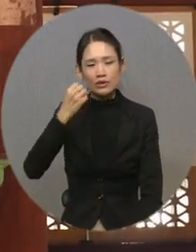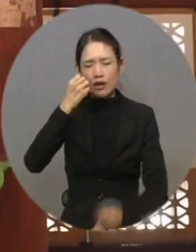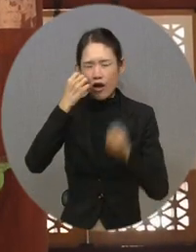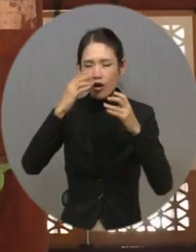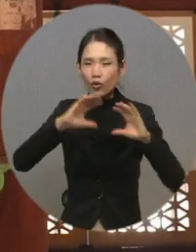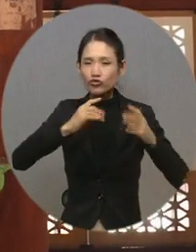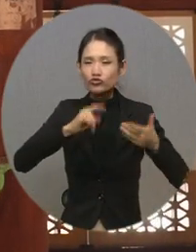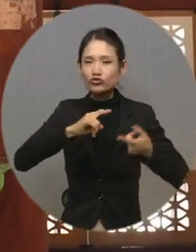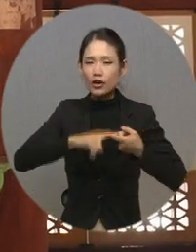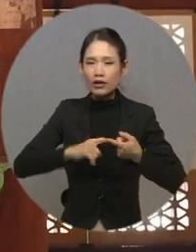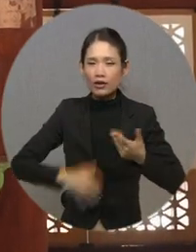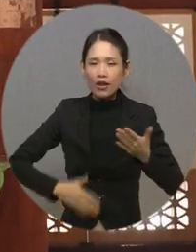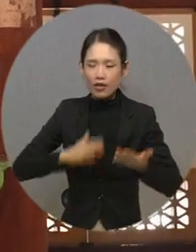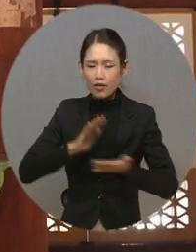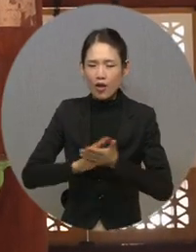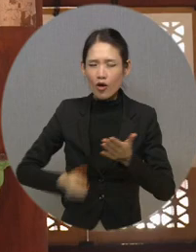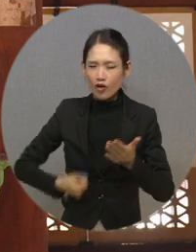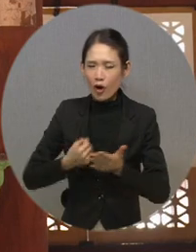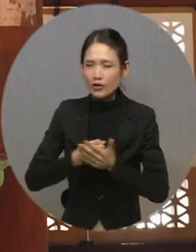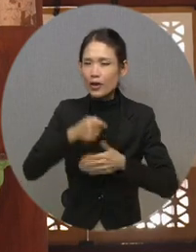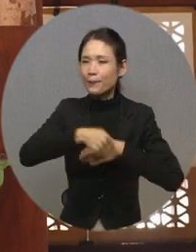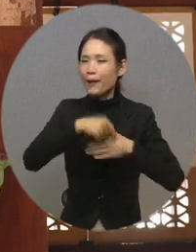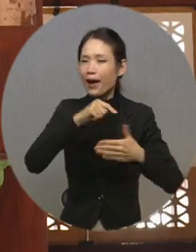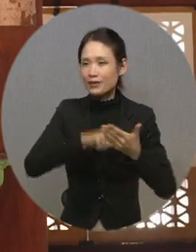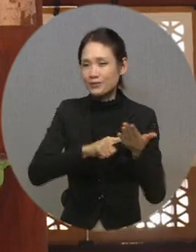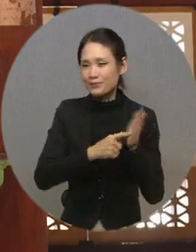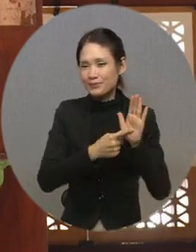열정이 드러나는 곳 중 하나입니다.